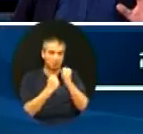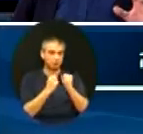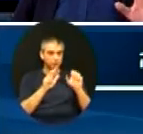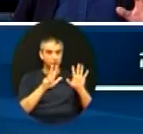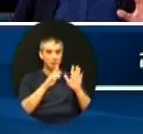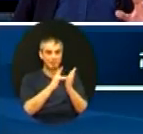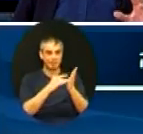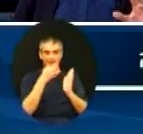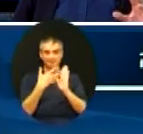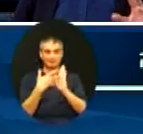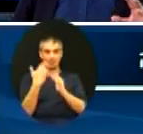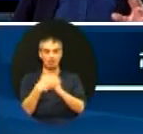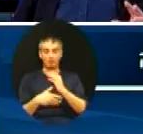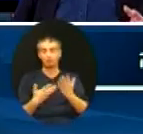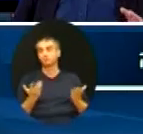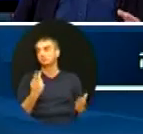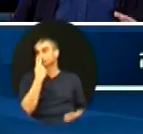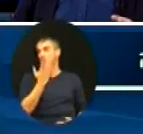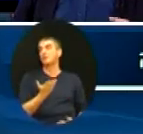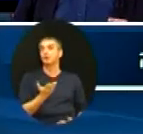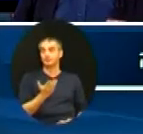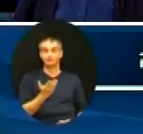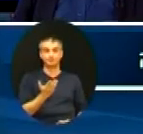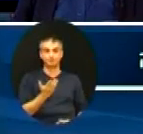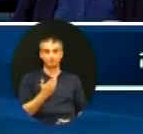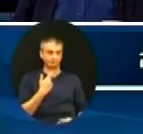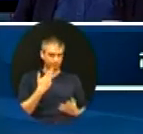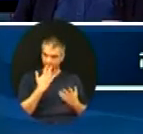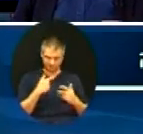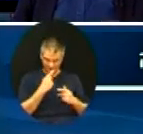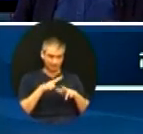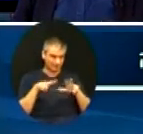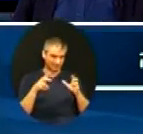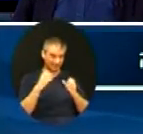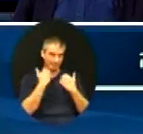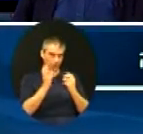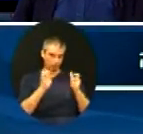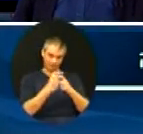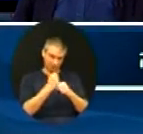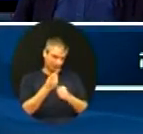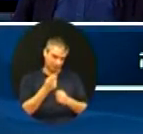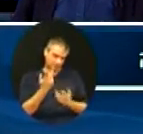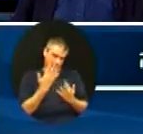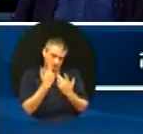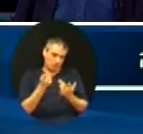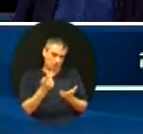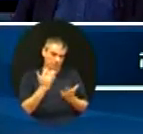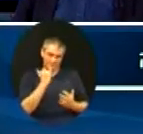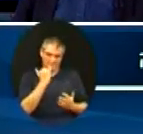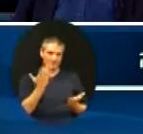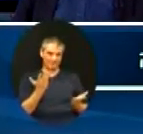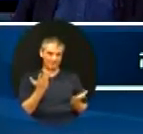8 מנדטים בסקר האחרון. תראה, זה, להתכחש למצבה הגרוע של מפלגת העבודה הזאת תהיה עיוולת.